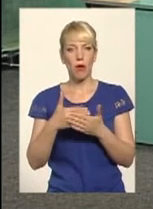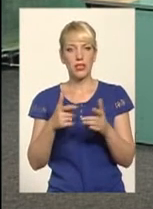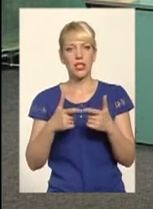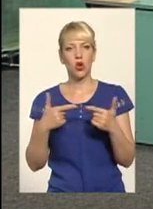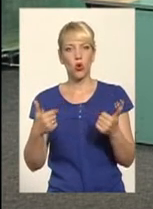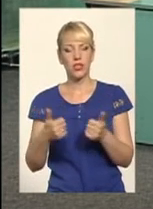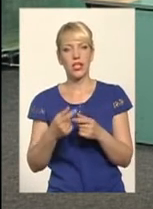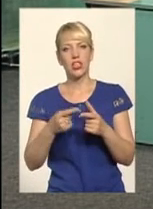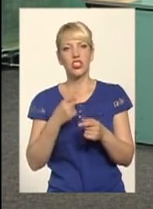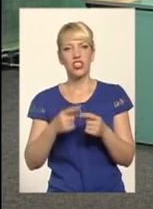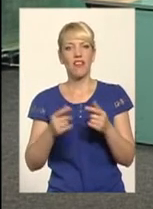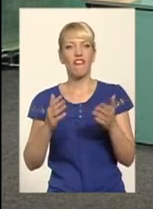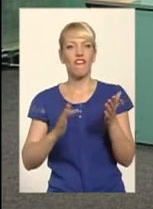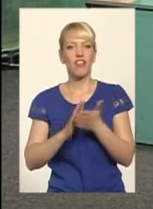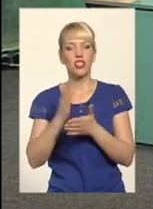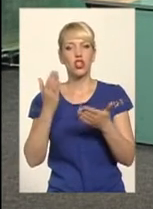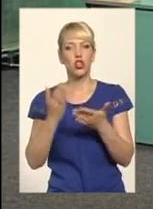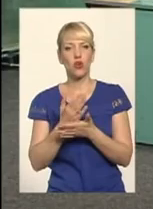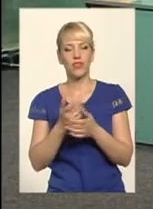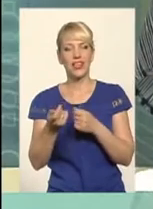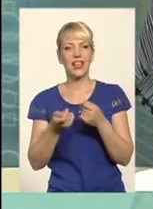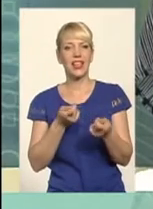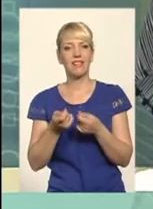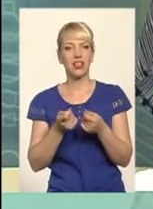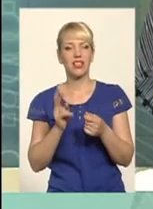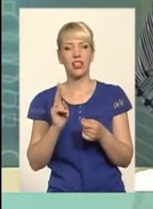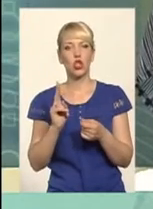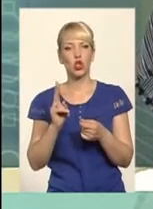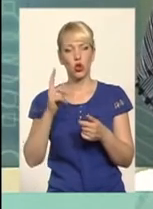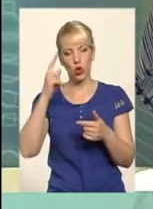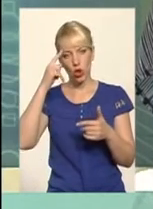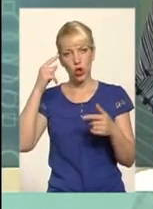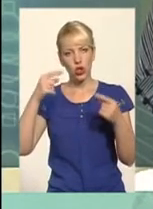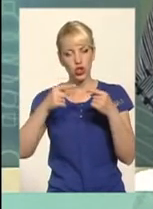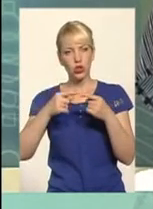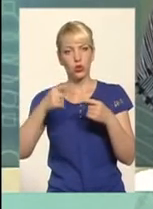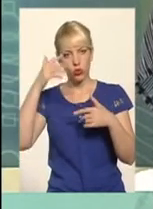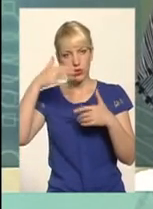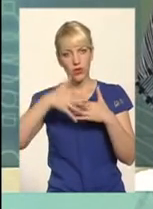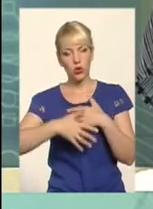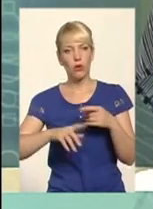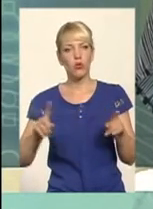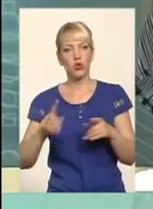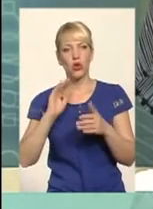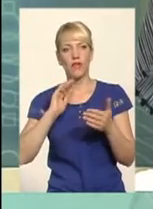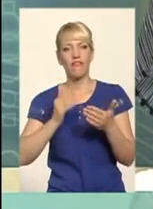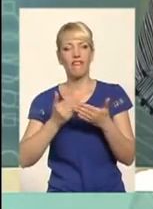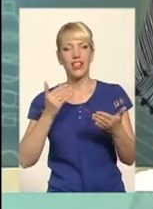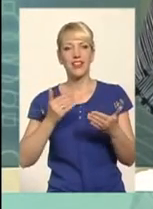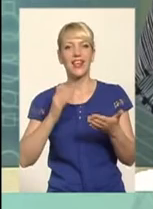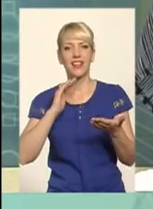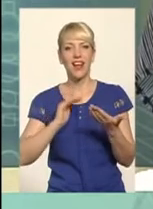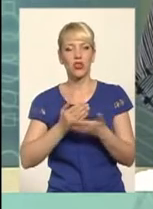нова генерація керівників ефективних, які усвідомлюють, чітко усвідомлюють, що від якості організації роботи,